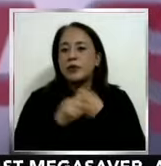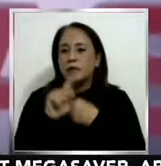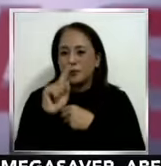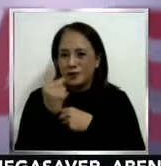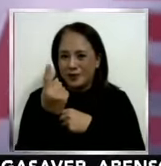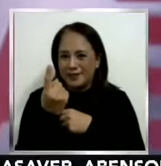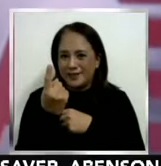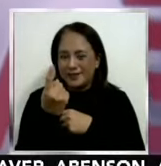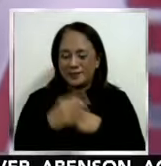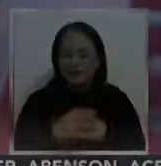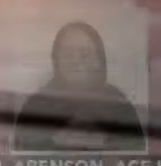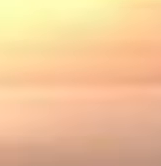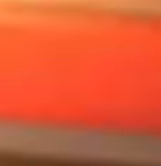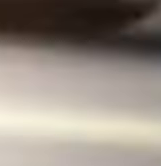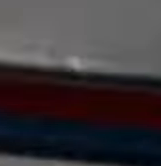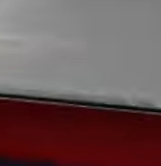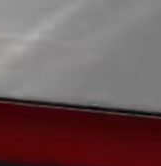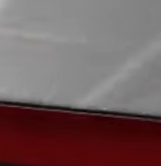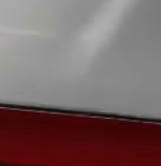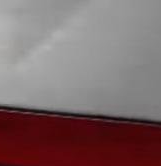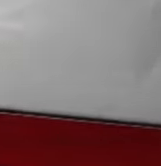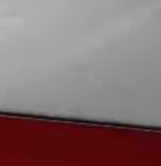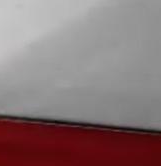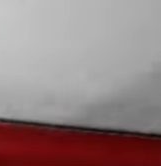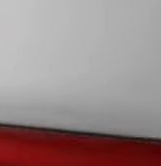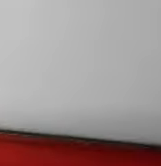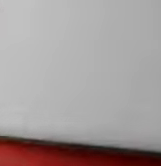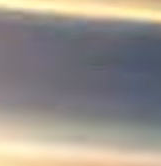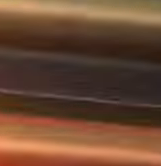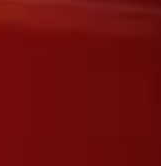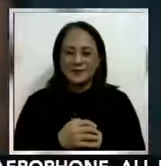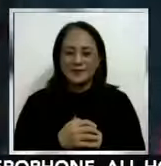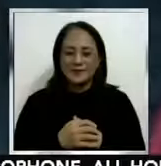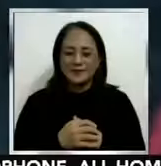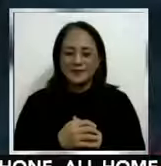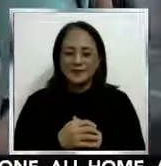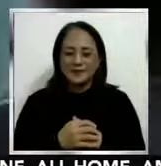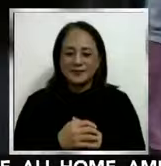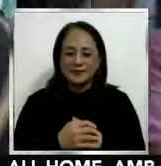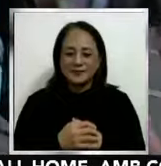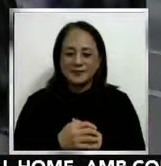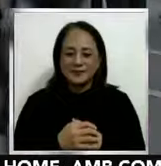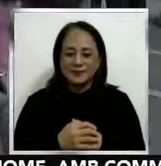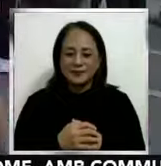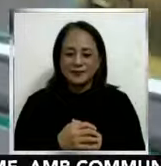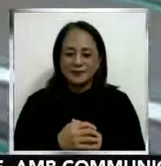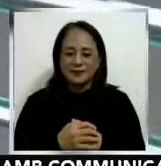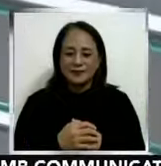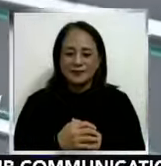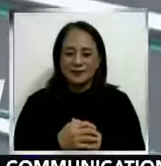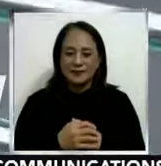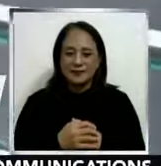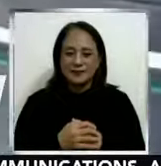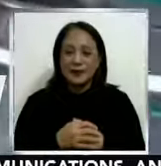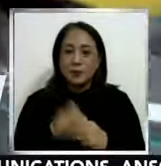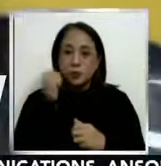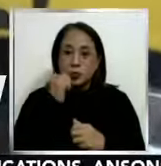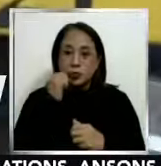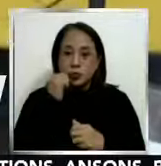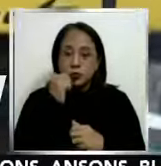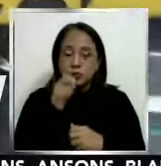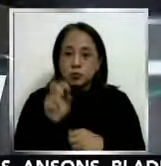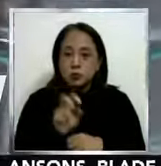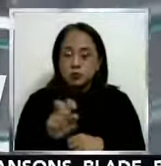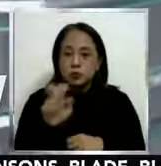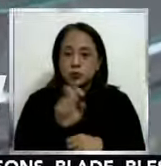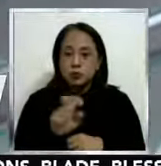ang pagtutok ni Joseph Morong, exclusive. Kung araw-araw ang commute, malamang daw nakainin lamang ng